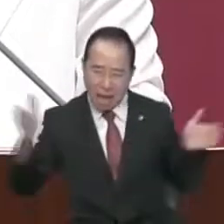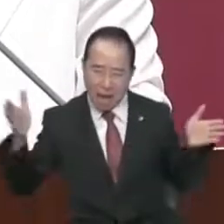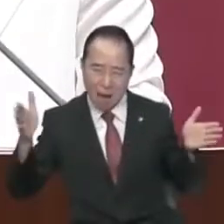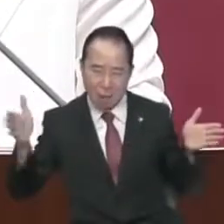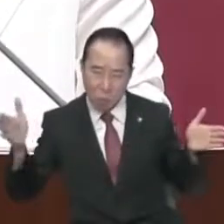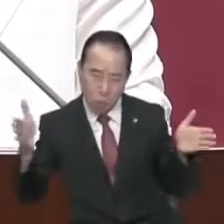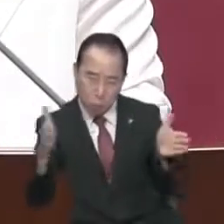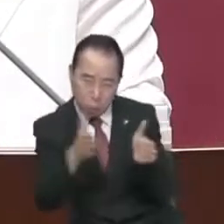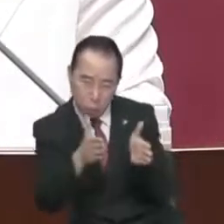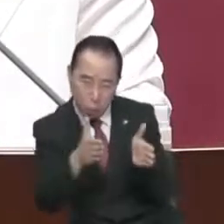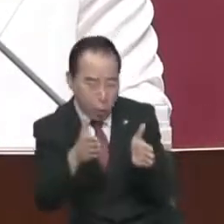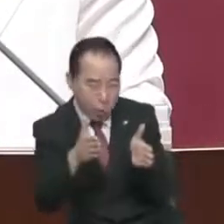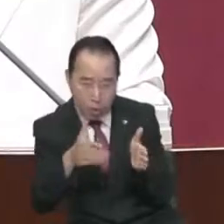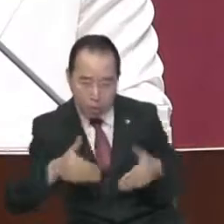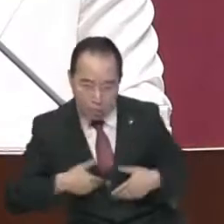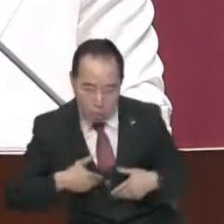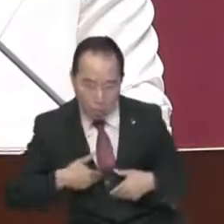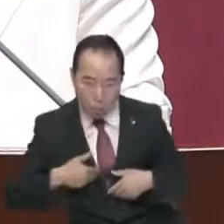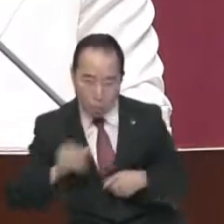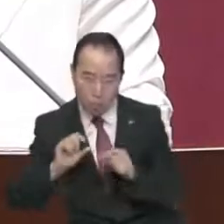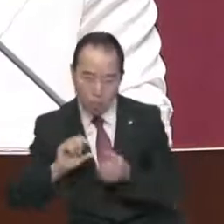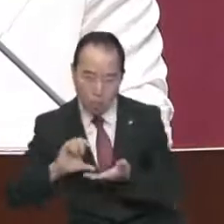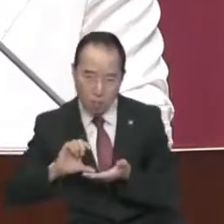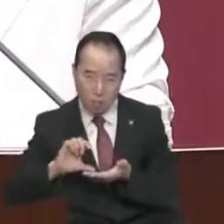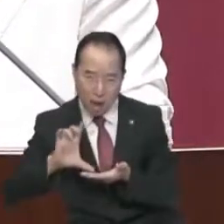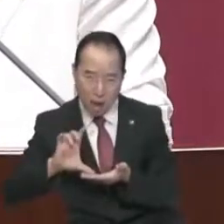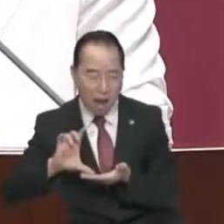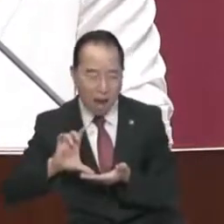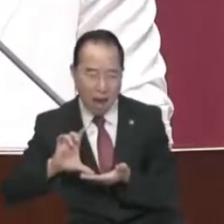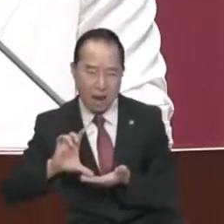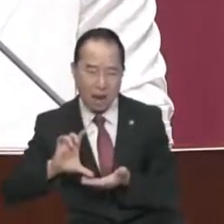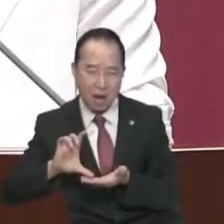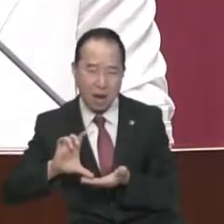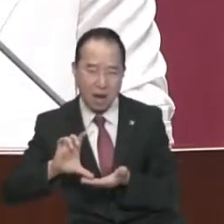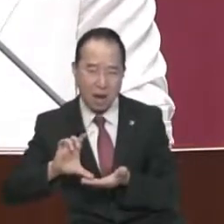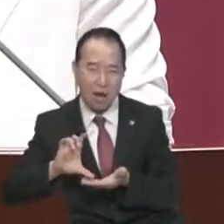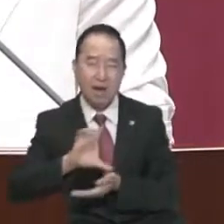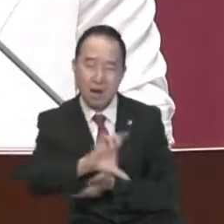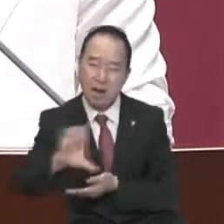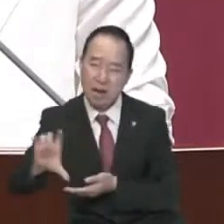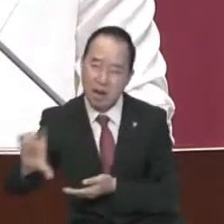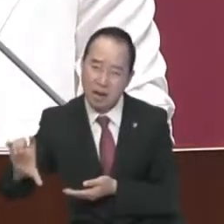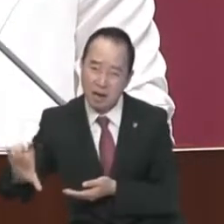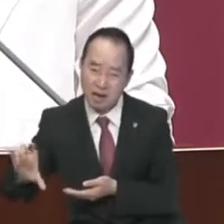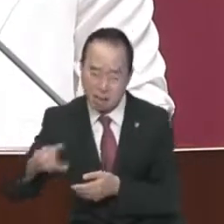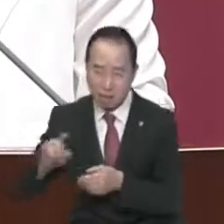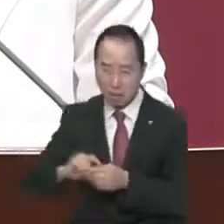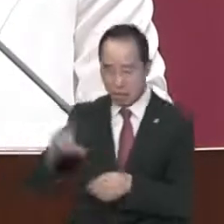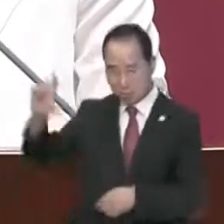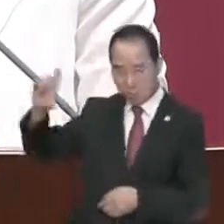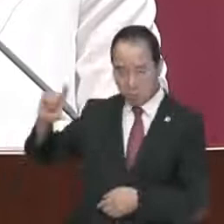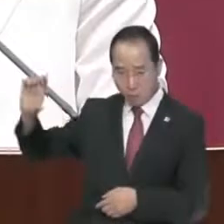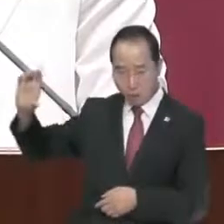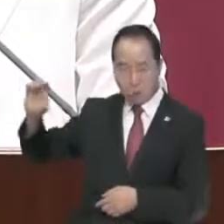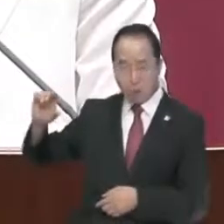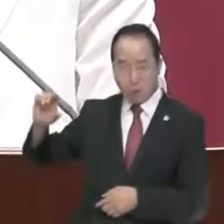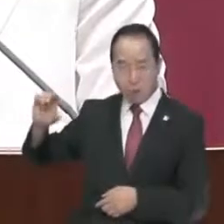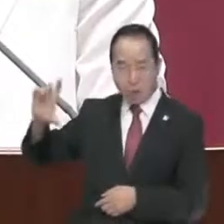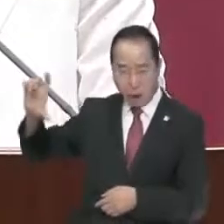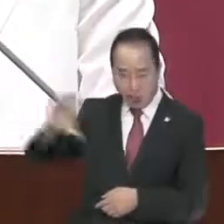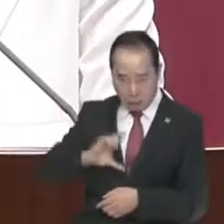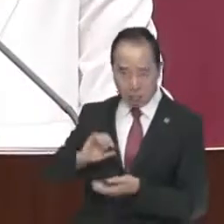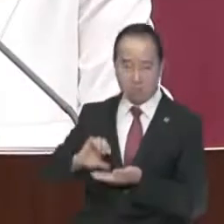그걸 같은 금액을 적은 숫자에게 나눠드리면 금액이 커질 거 아니겠습니까? 그게